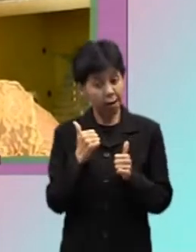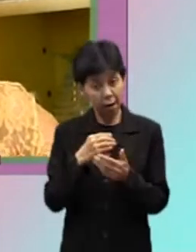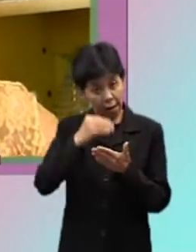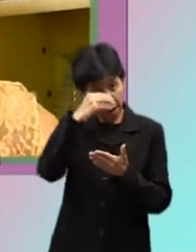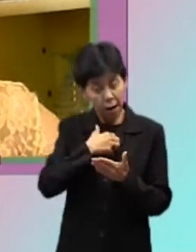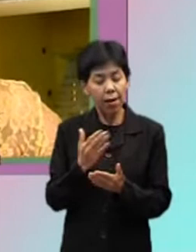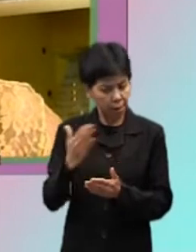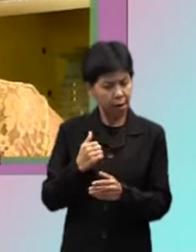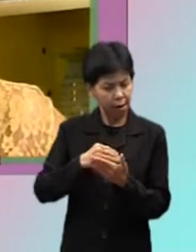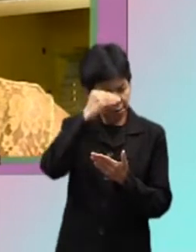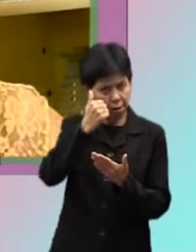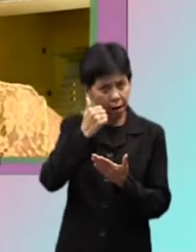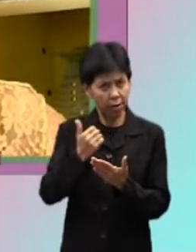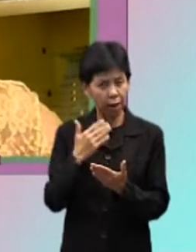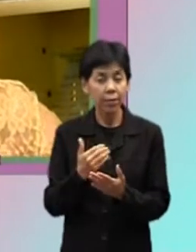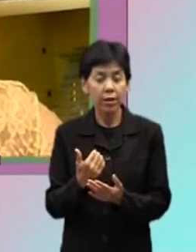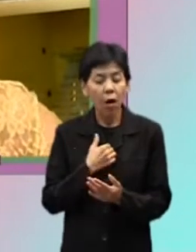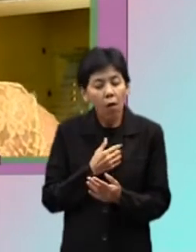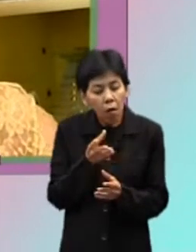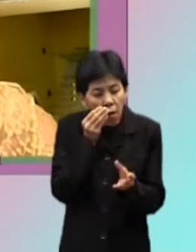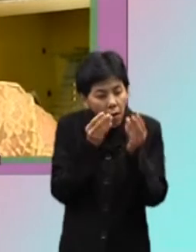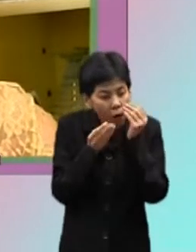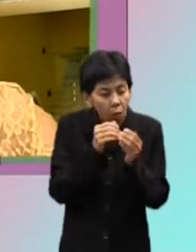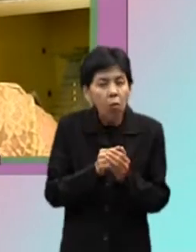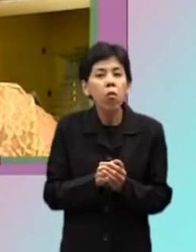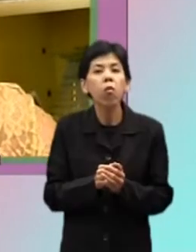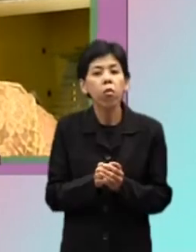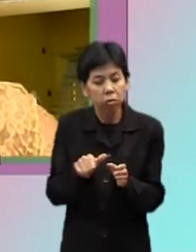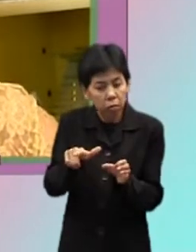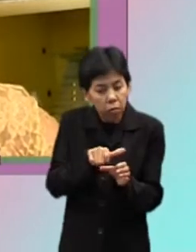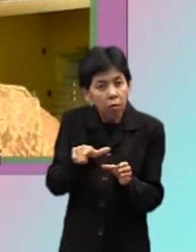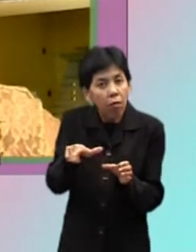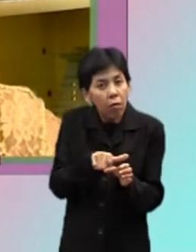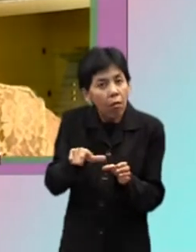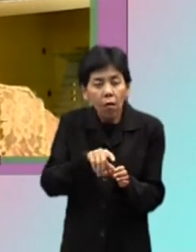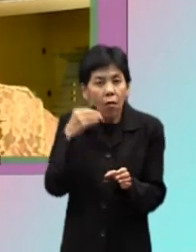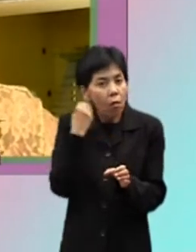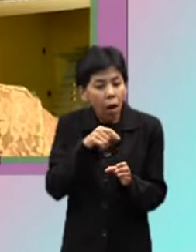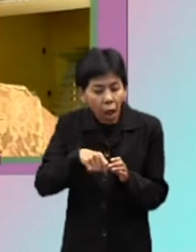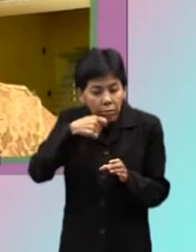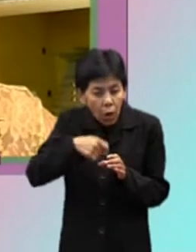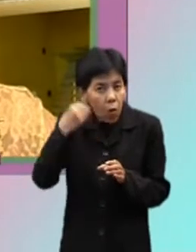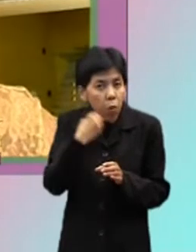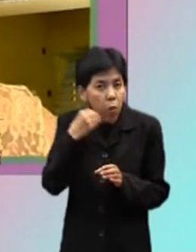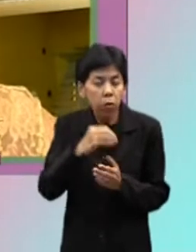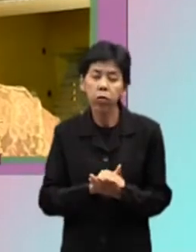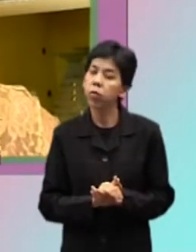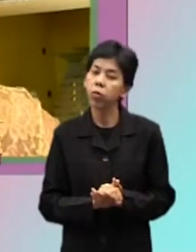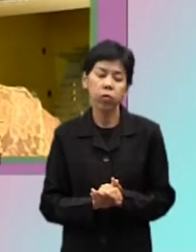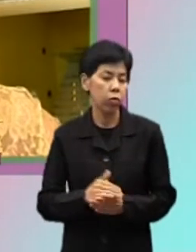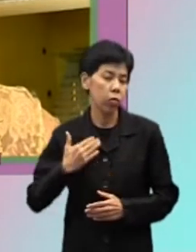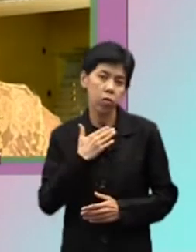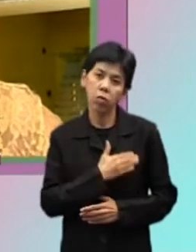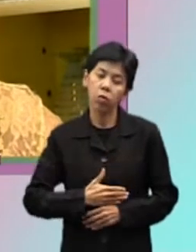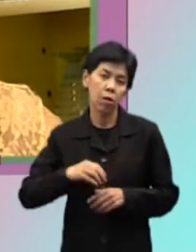ากเรียนก็มาเรียนในขณะที่เรียนเรารู้แล้วค่ะว่าไอศกรีมที่เราทานกันบ่อยๆหรือทานทุกวันเนี่ยเรารังแกตัวเราเองเหมือน